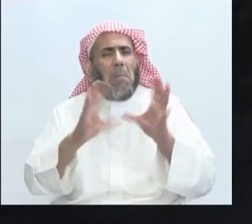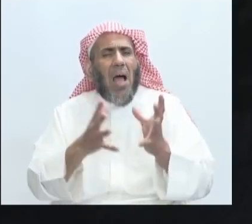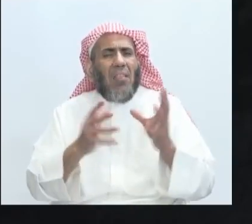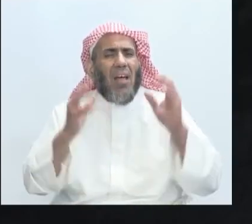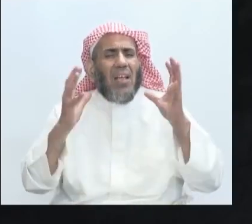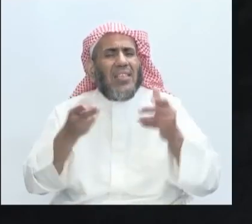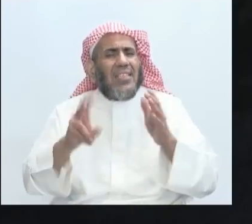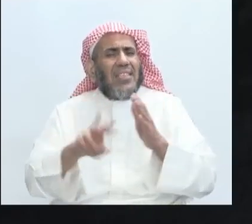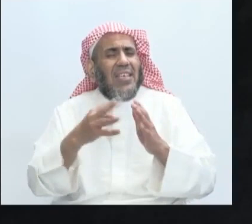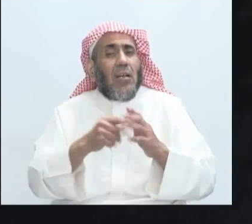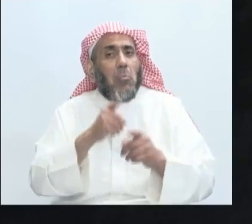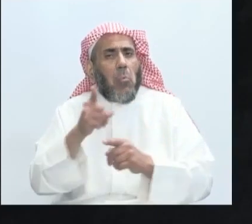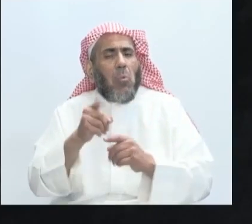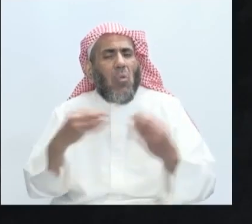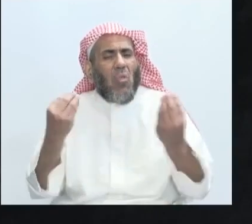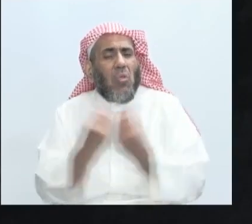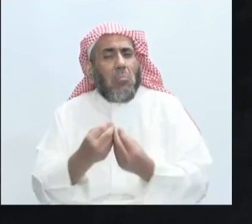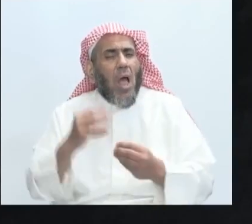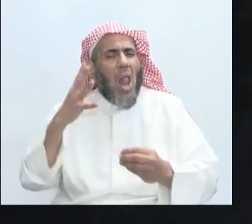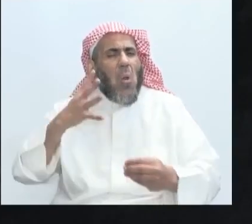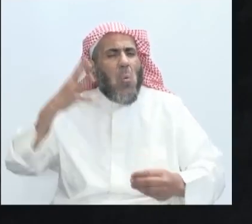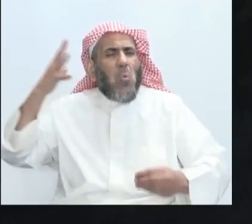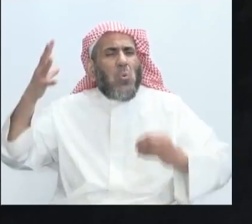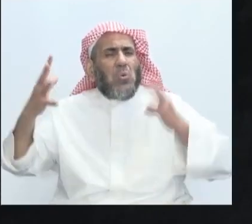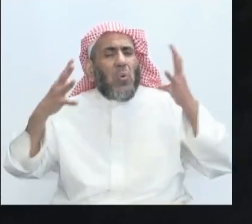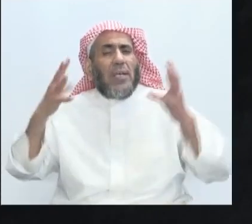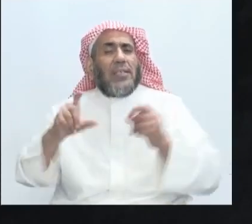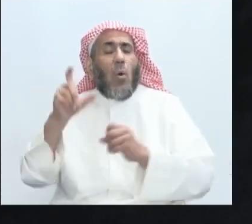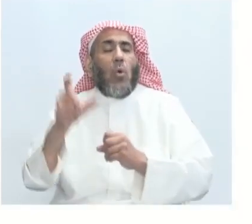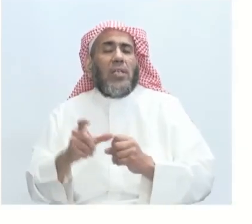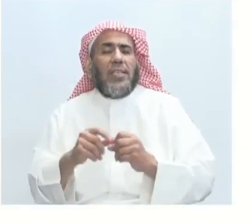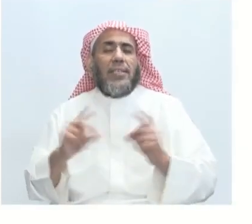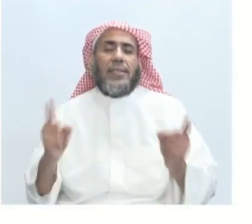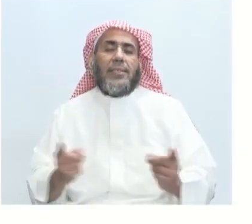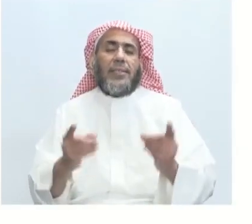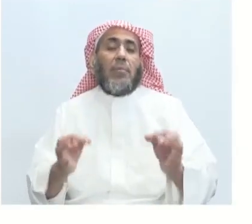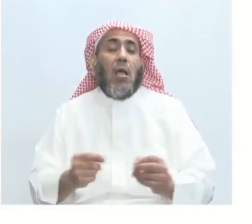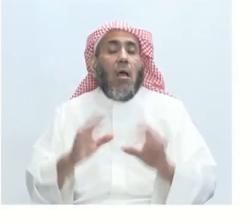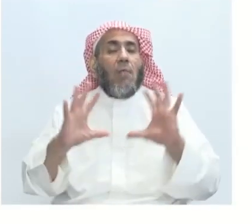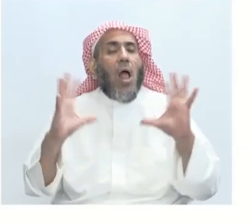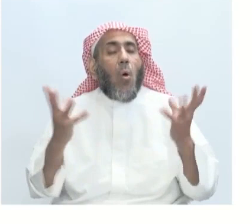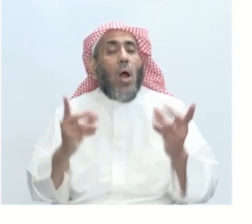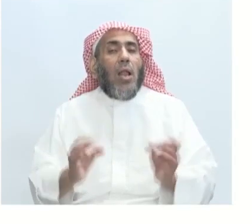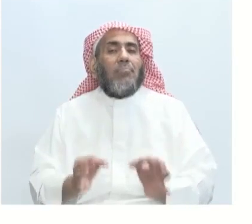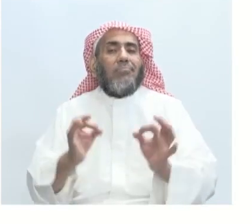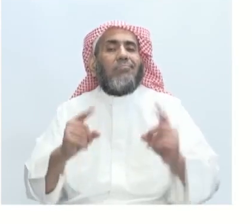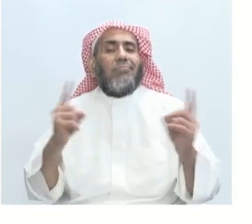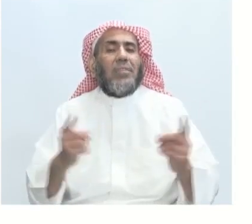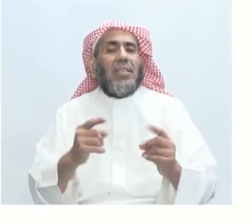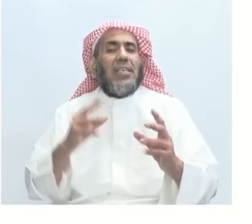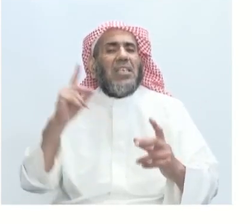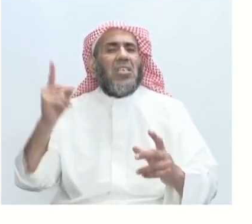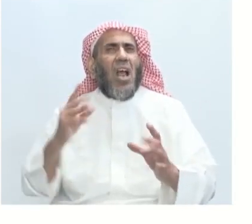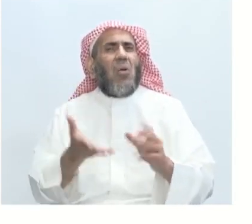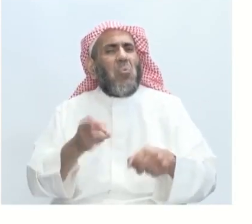اعراض التكرار ان يكون ضمن الوساس القهري او ضمن الحالات الاعتياديه في الاحوال العاديه عند الشك ان اعيد